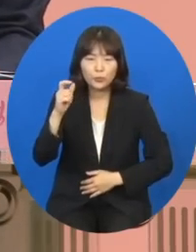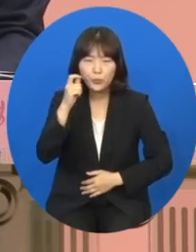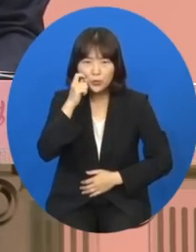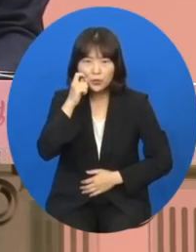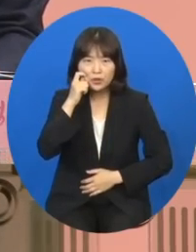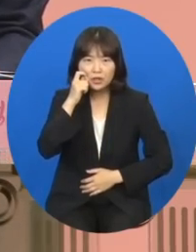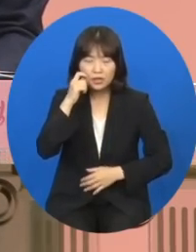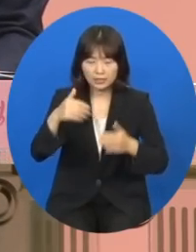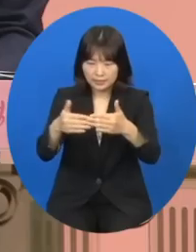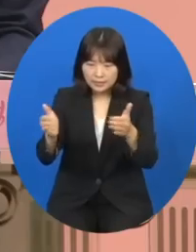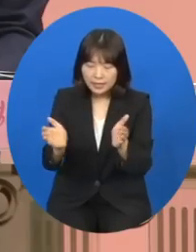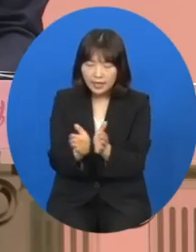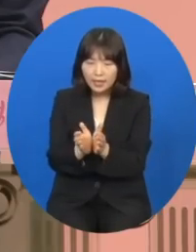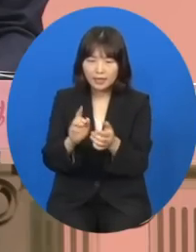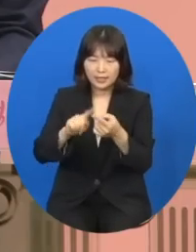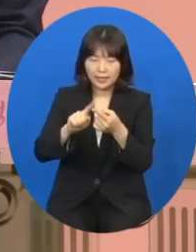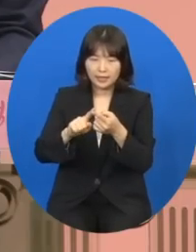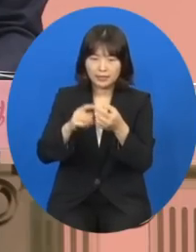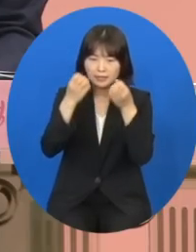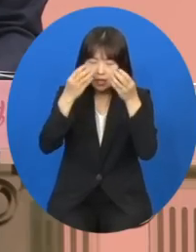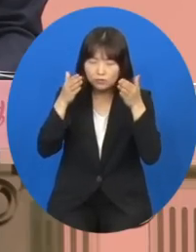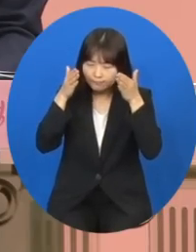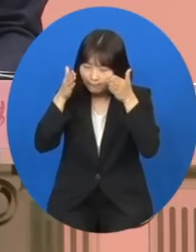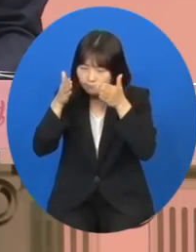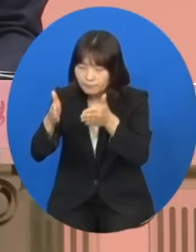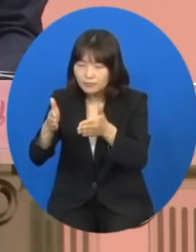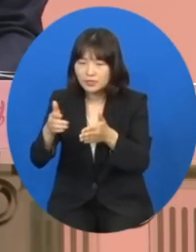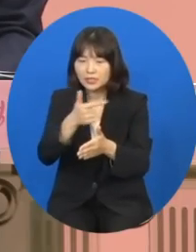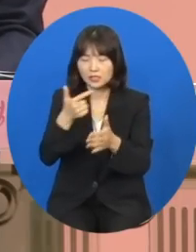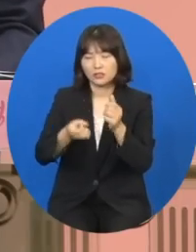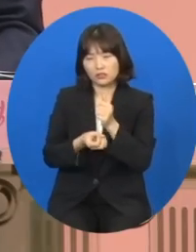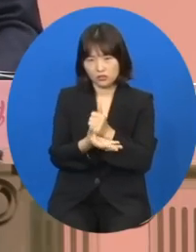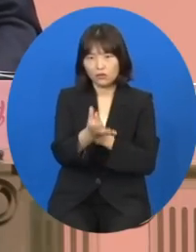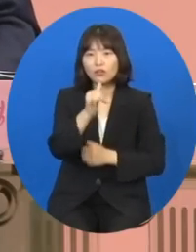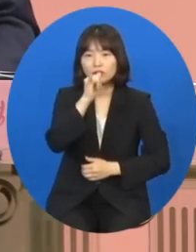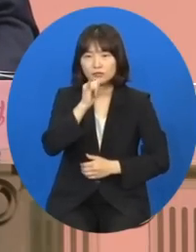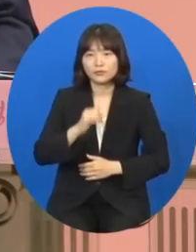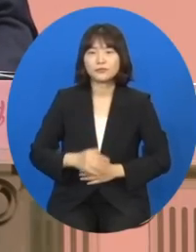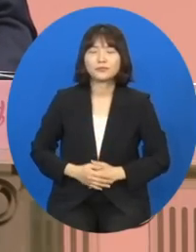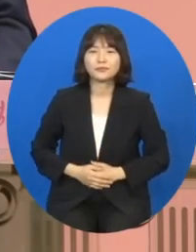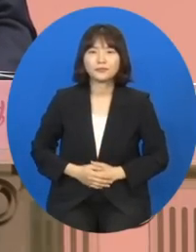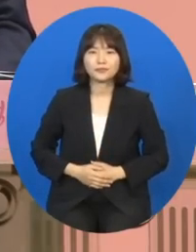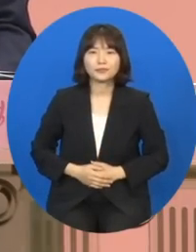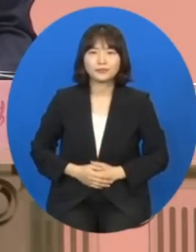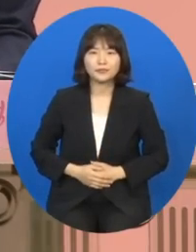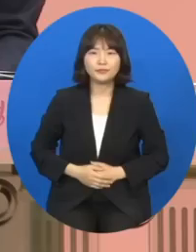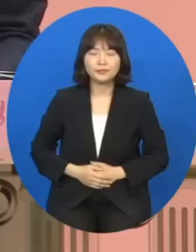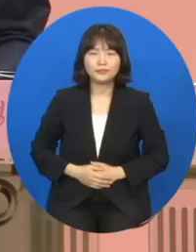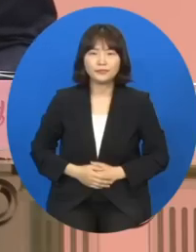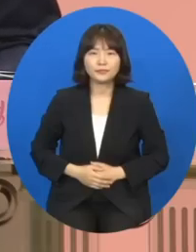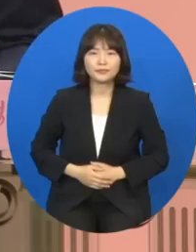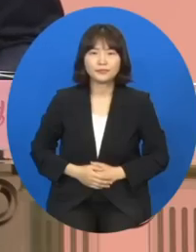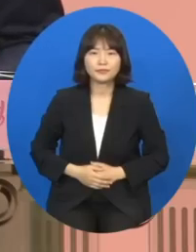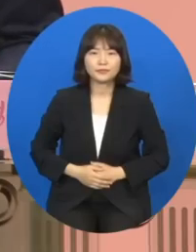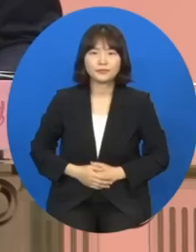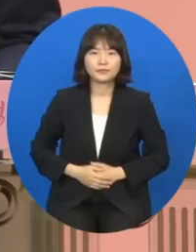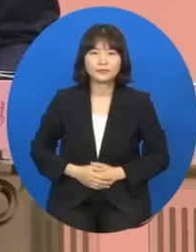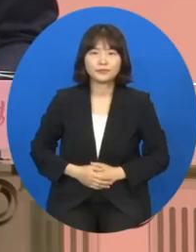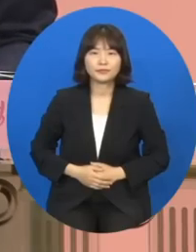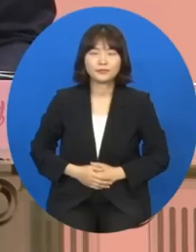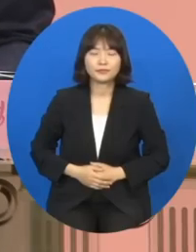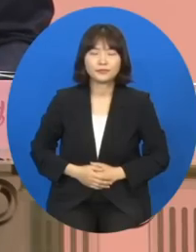새롭게 초점을 맞추는 아주 큰 영향을 받게 되었습니다 싹 김부선 거 한글 스티커 sm 며 와